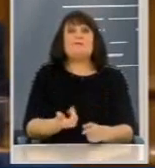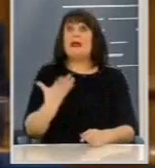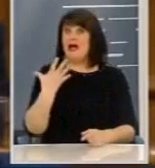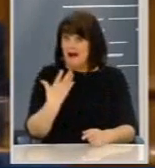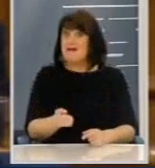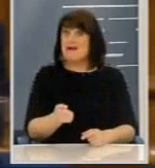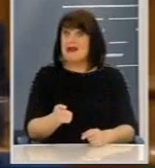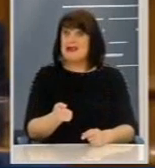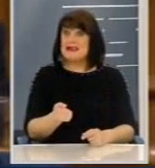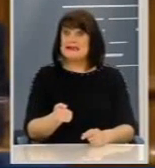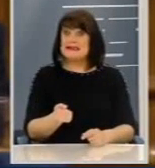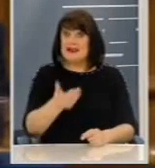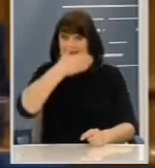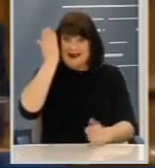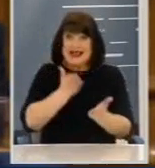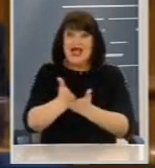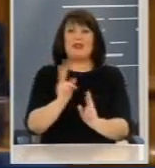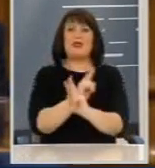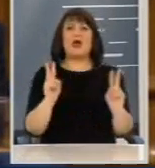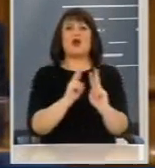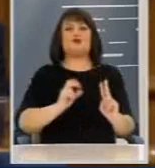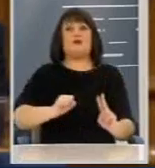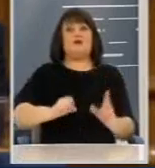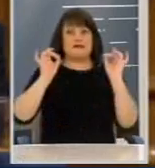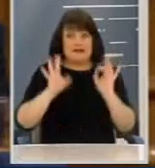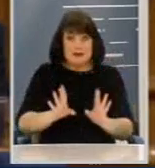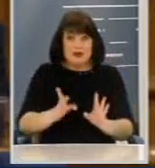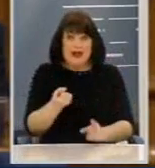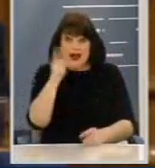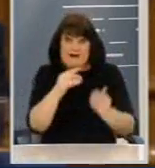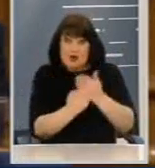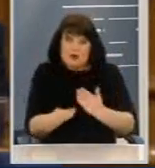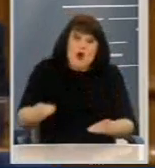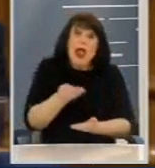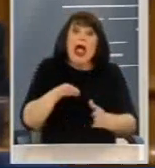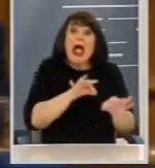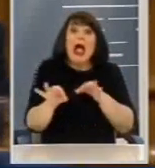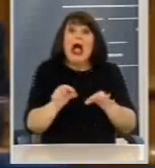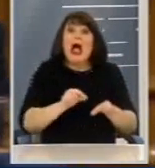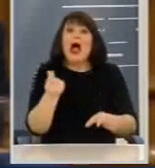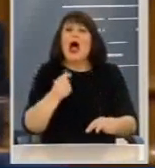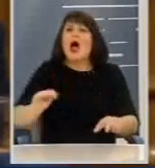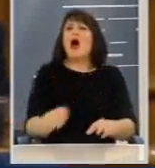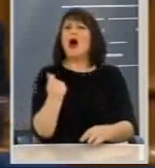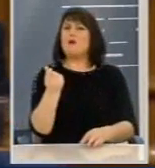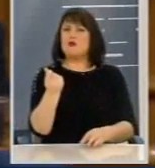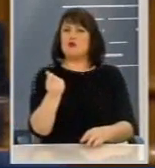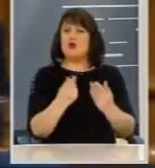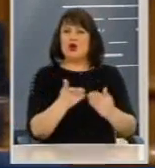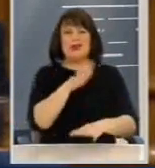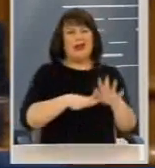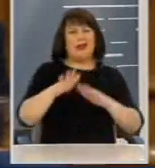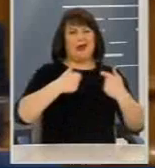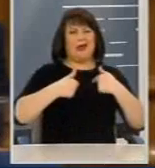λοιπόν, αν είστε καθαρός ουρανός που αστραπές δεν φοβάται, αύριο το πρωί το πόθεν έσχε δημόσια και όχι σε μένα κόλπα